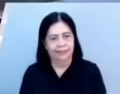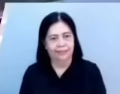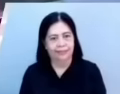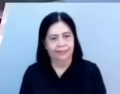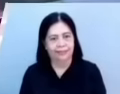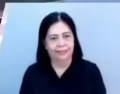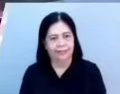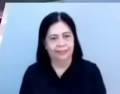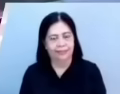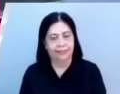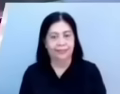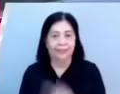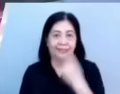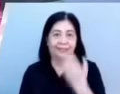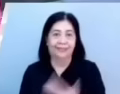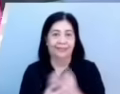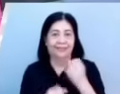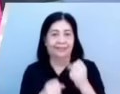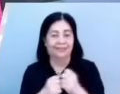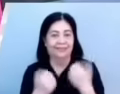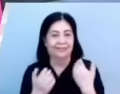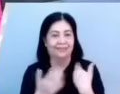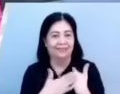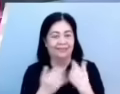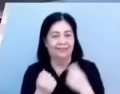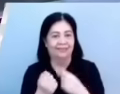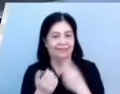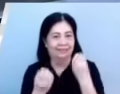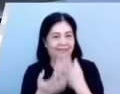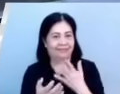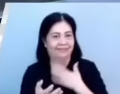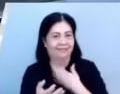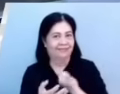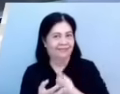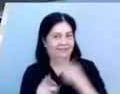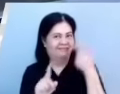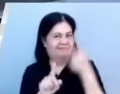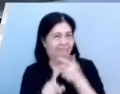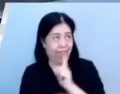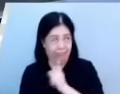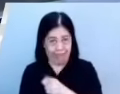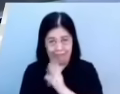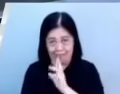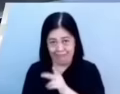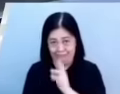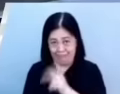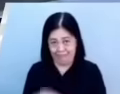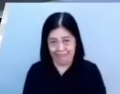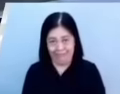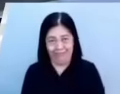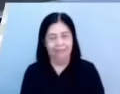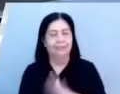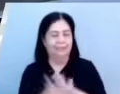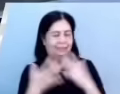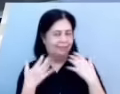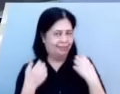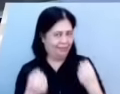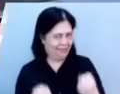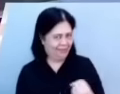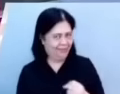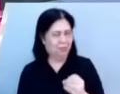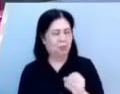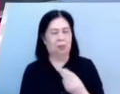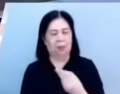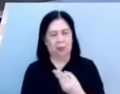At dahil bagong taon na, may bago na rin akong goals para sa sarili ko. Totoo ba? Oh, ano yan? Mas maging healthy. Oh. Ayun, no?